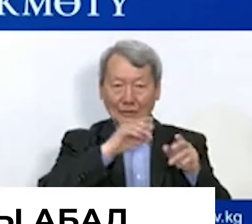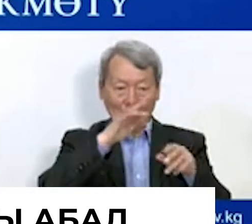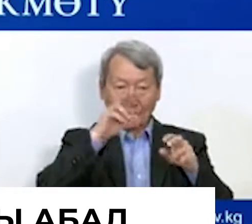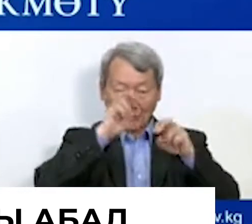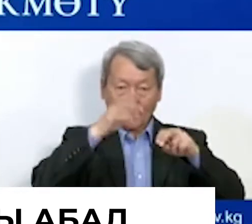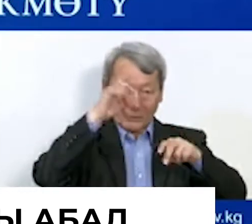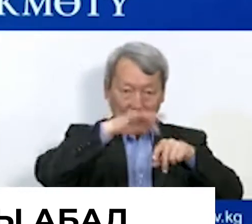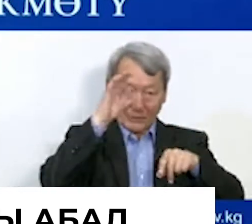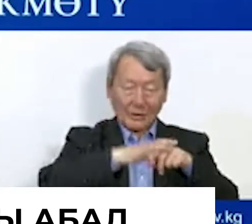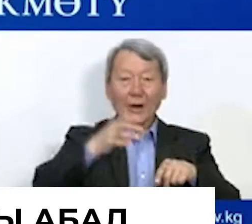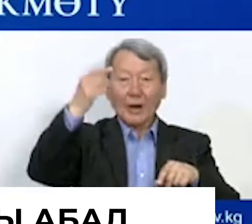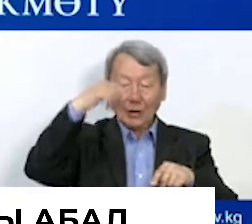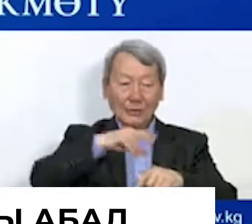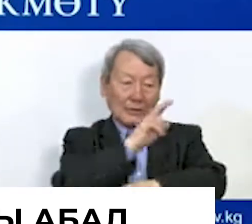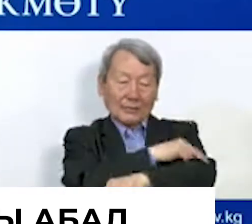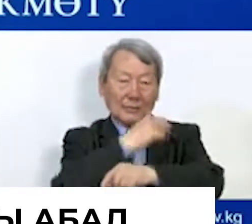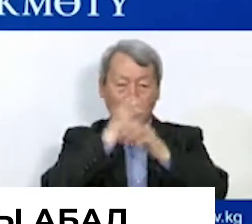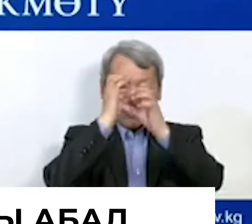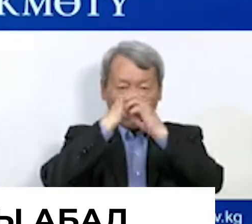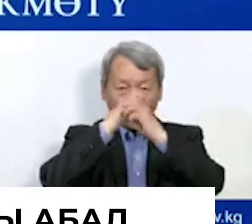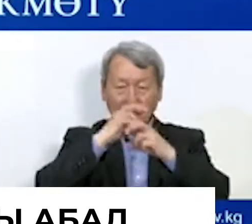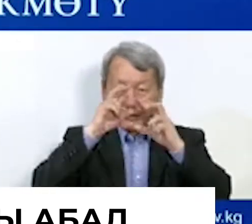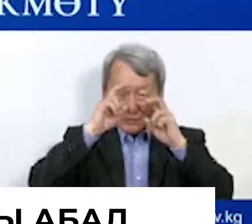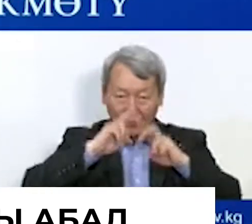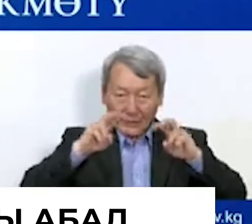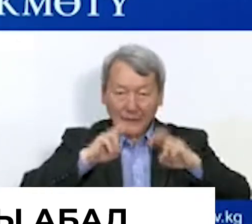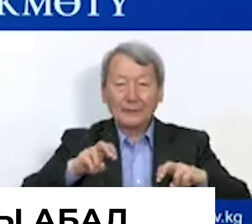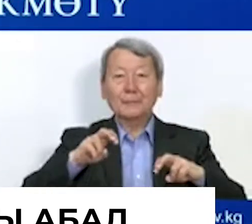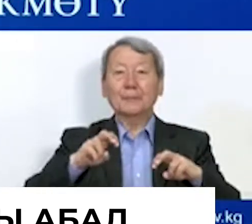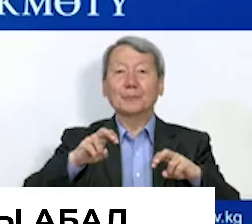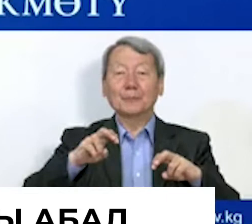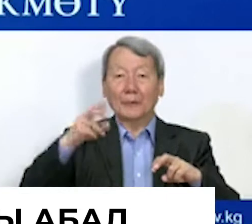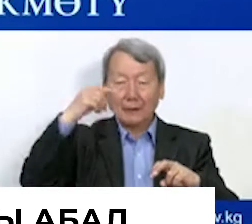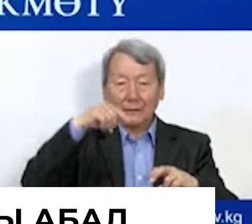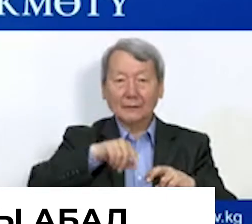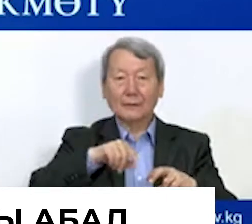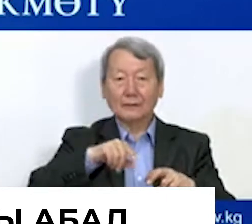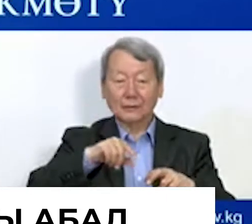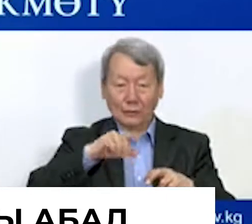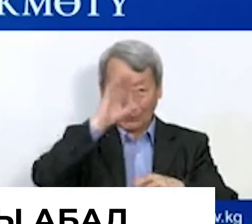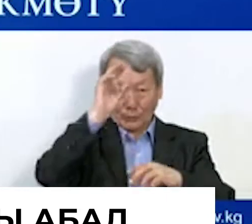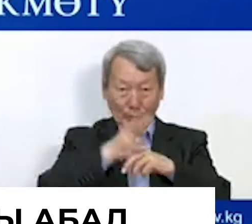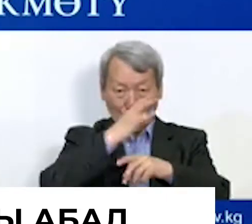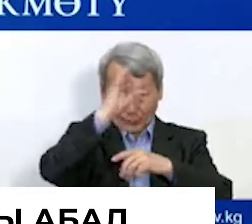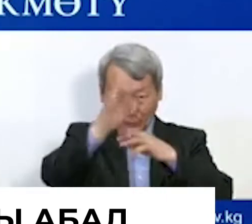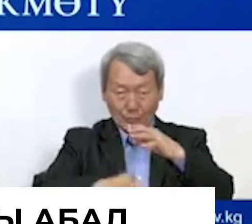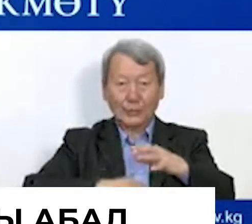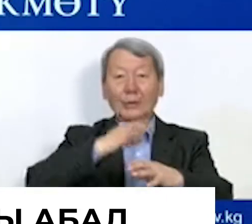иштелип чыкты. Ошол лабораториялык тастыктоолордун жыйынтыгы менен деген ушу өткөн суткада